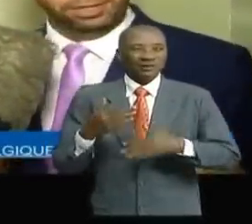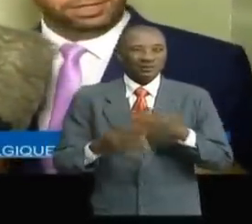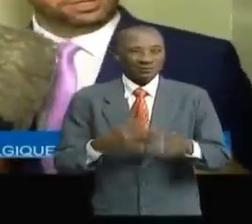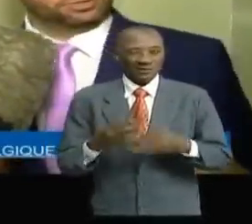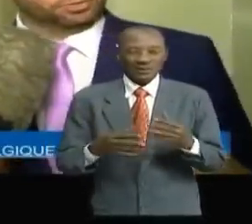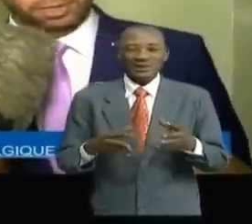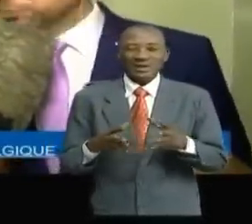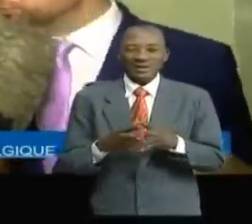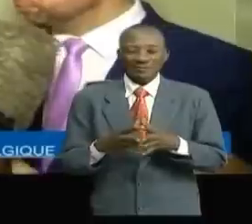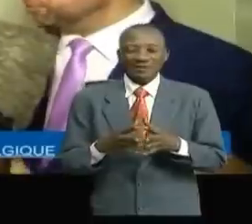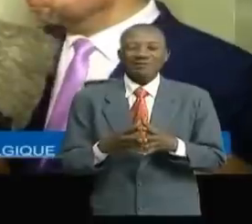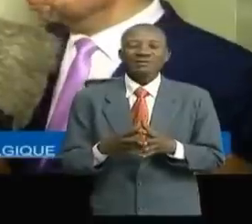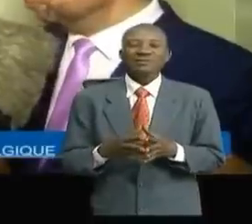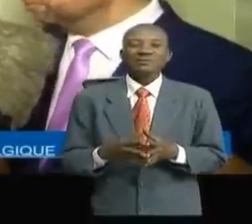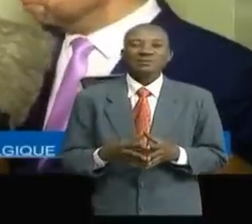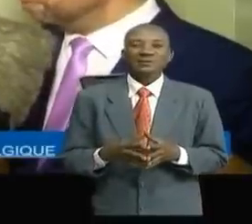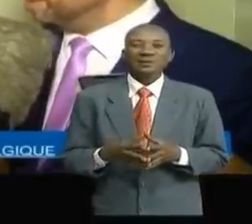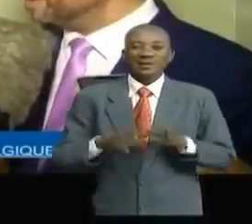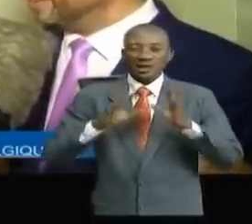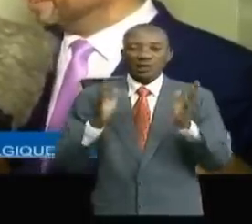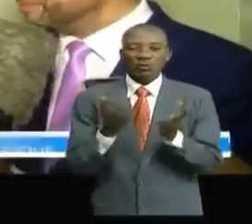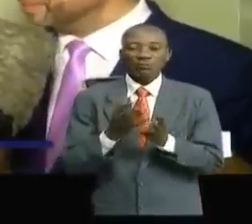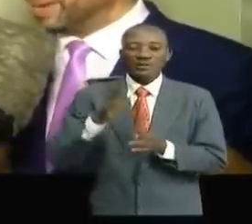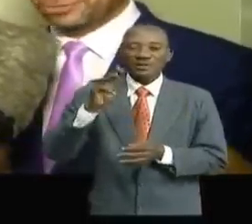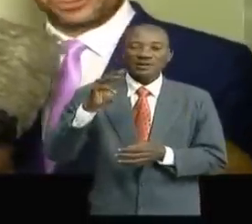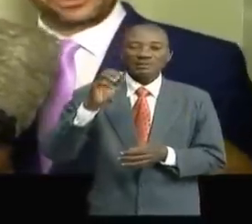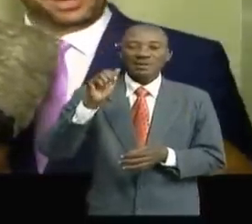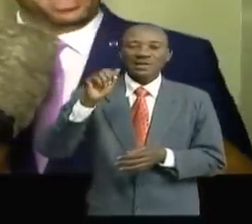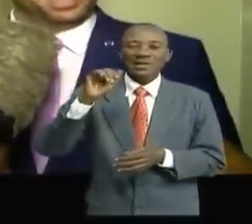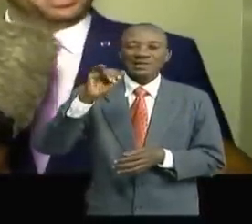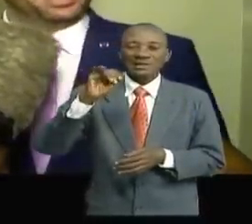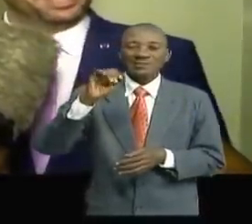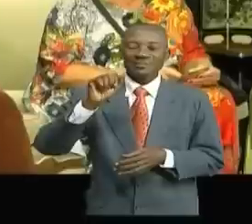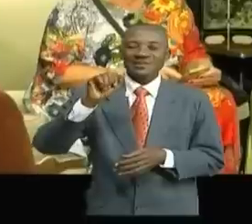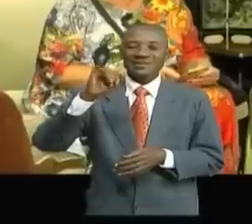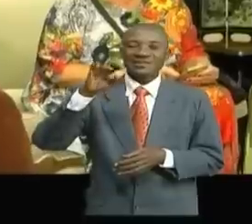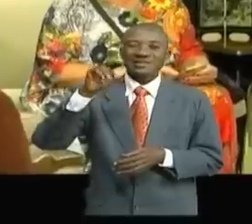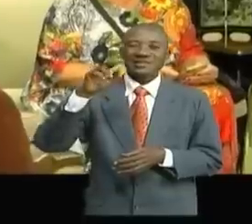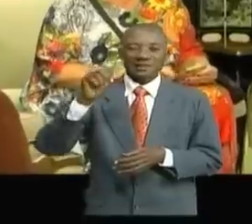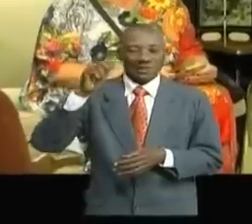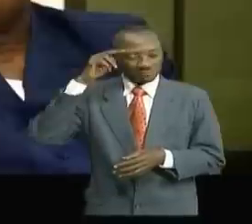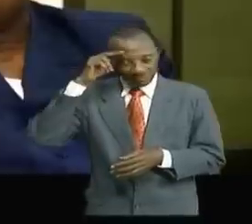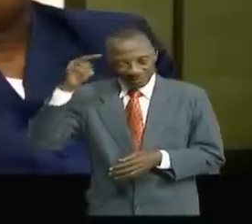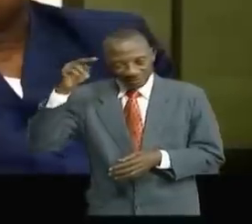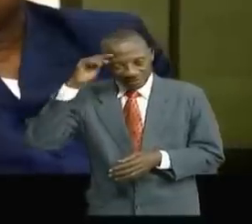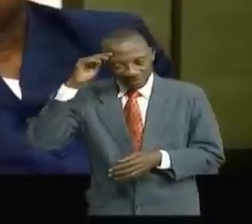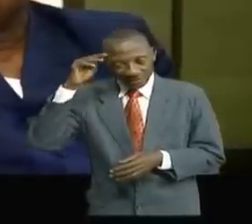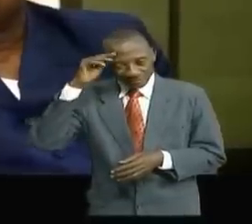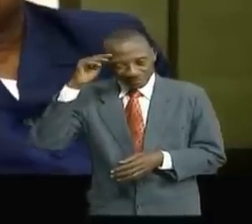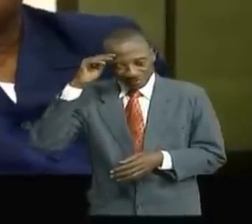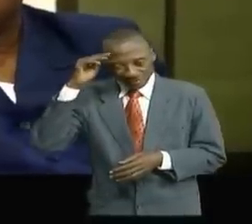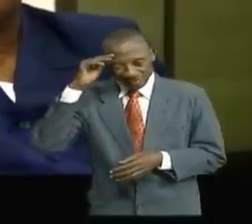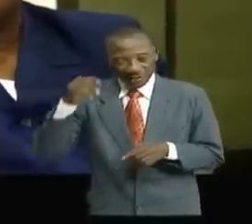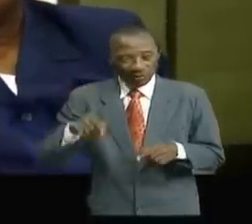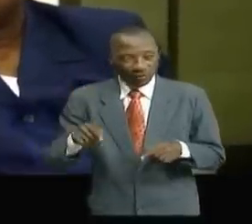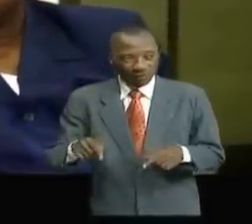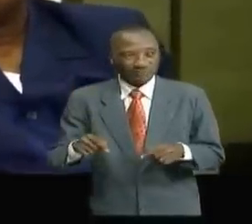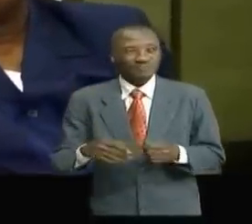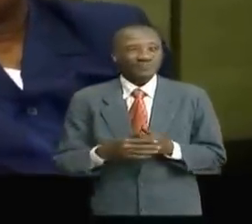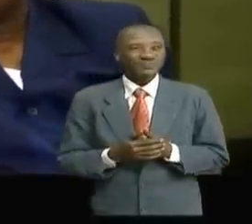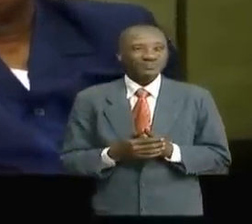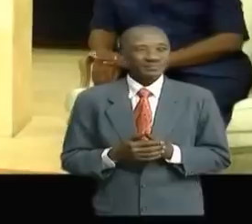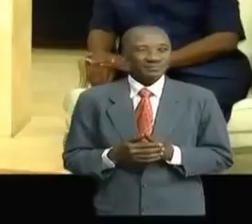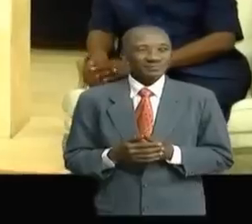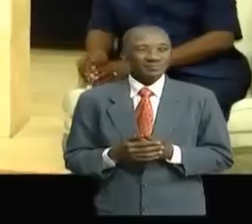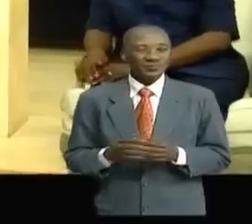Massina, dont M. Joseph est le nouveau bourgmestre depuis quelques jours. Et nous avons fait connaissance pour pouvoir